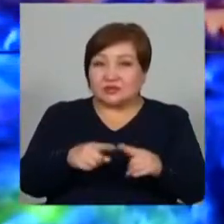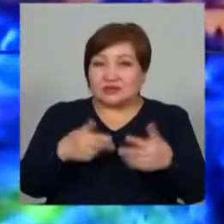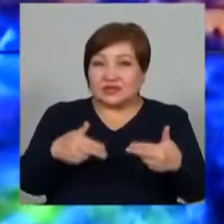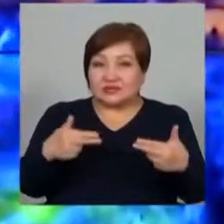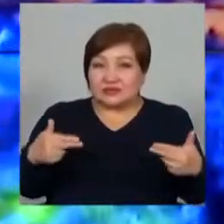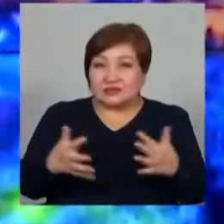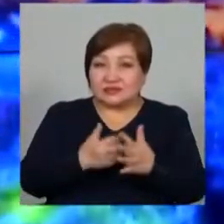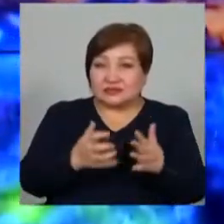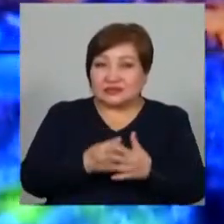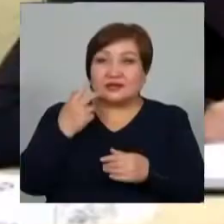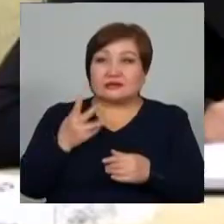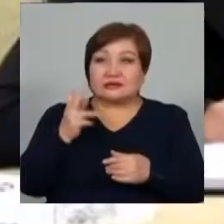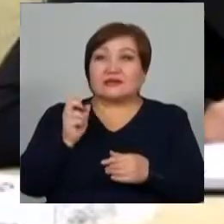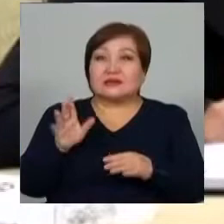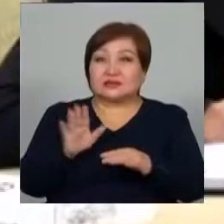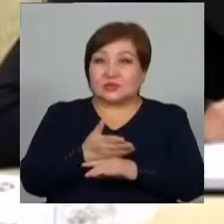Тойбек тарқатады.